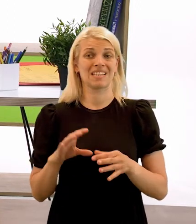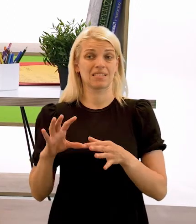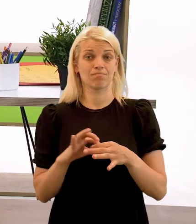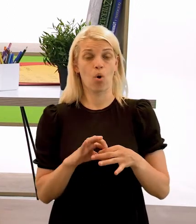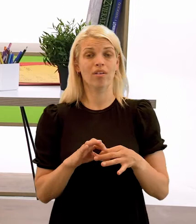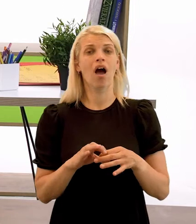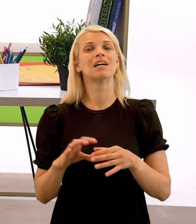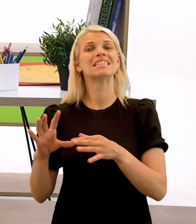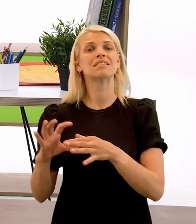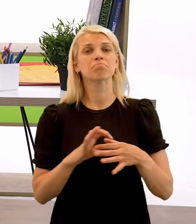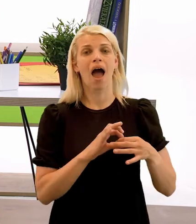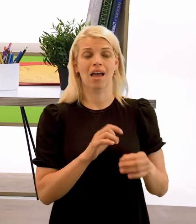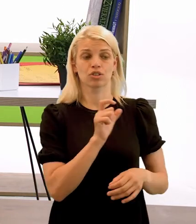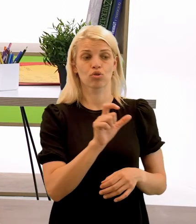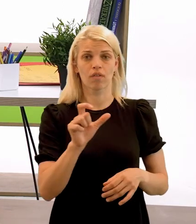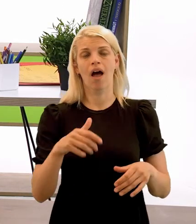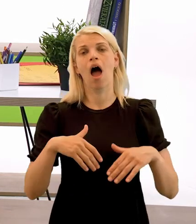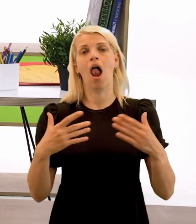alebo vety.